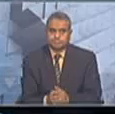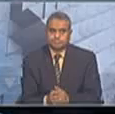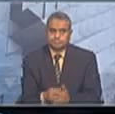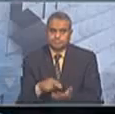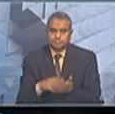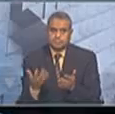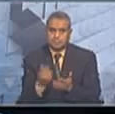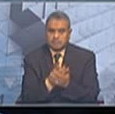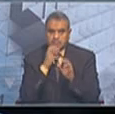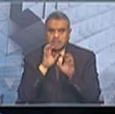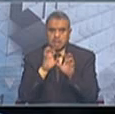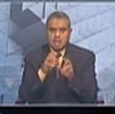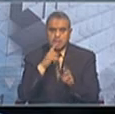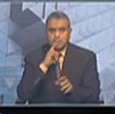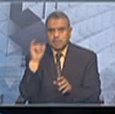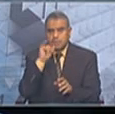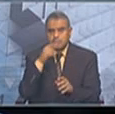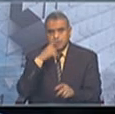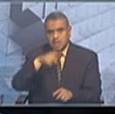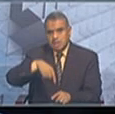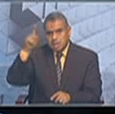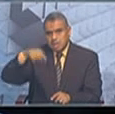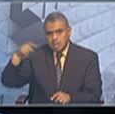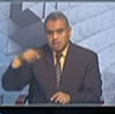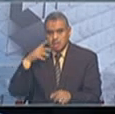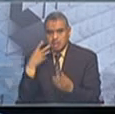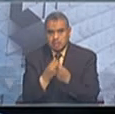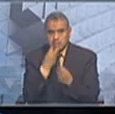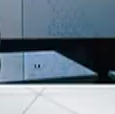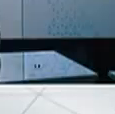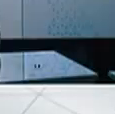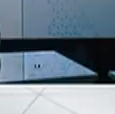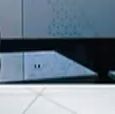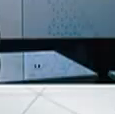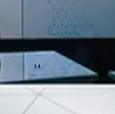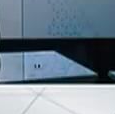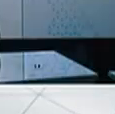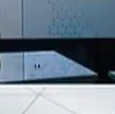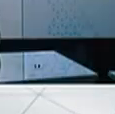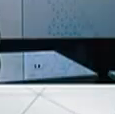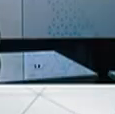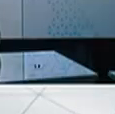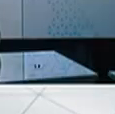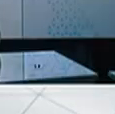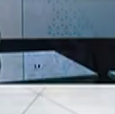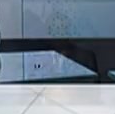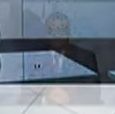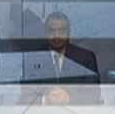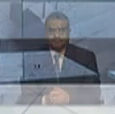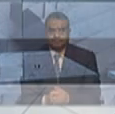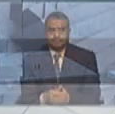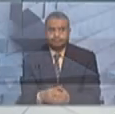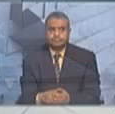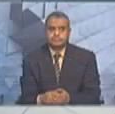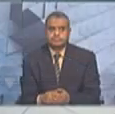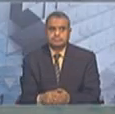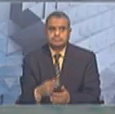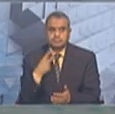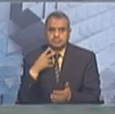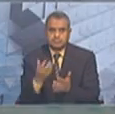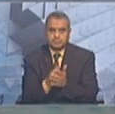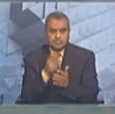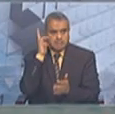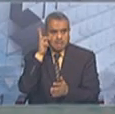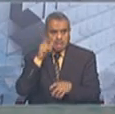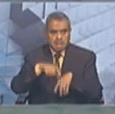نتحول معكم الآن لمتابعة أبرز الأنباء الاقتصادية والزميل محمد سليمان. إليك محمد. شكرا لك ليلى. أهلا بكم. أخبارنا